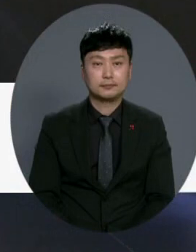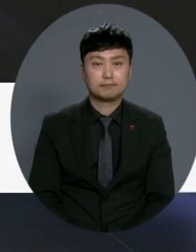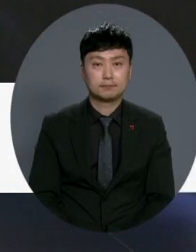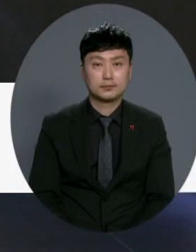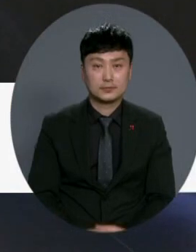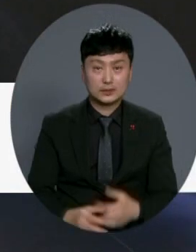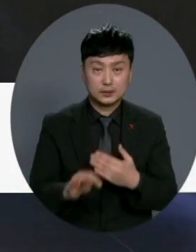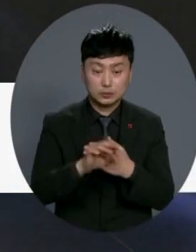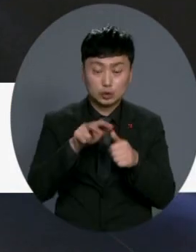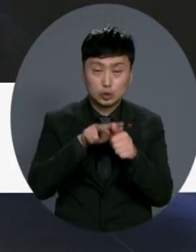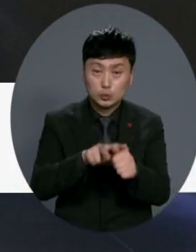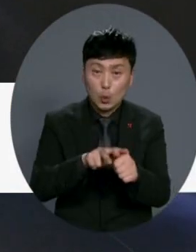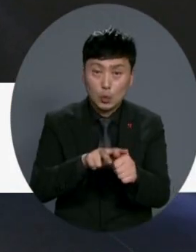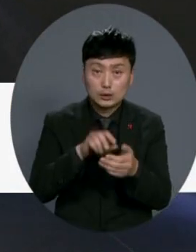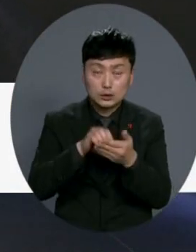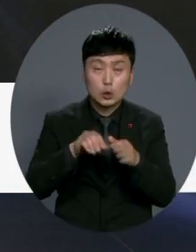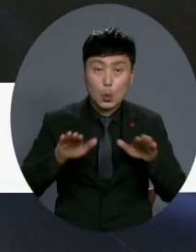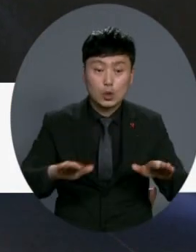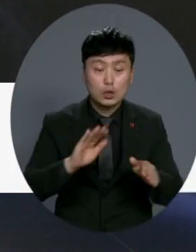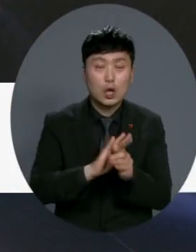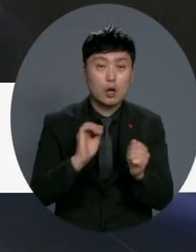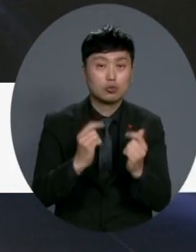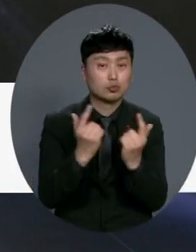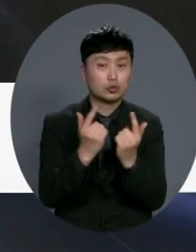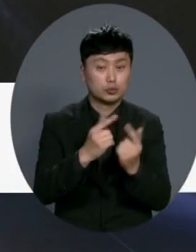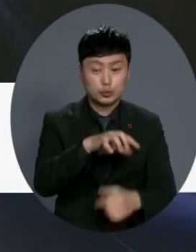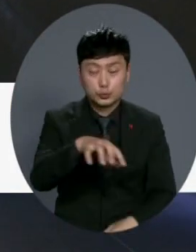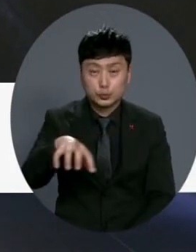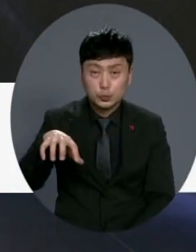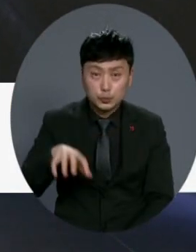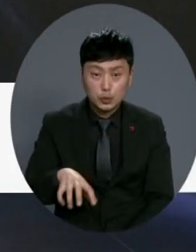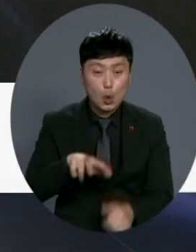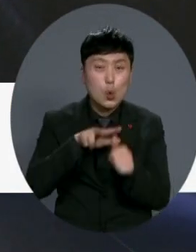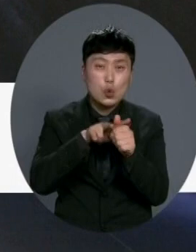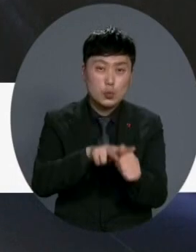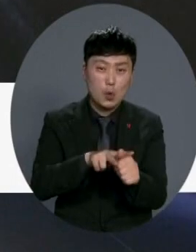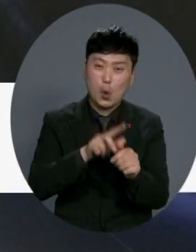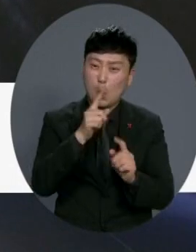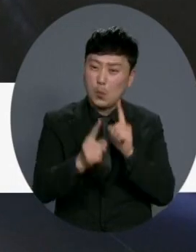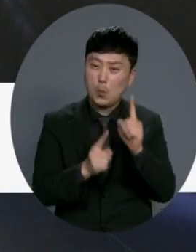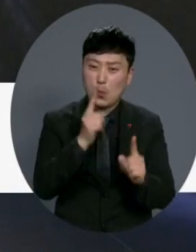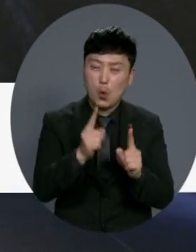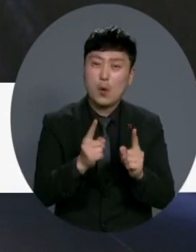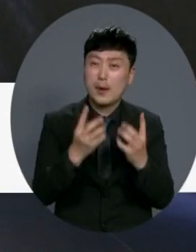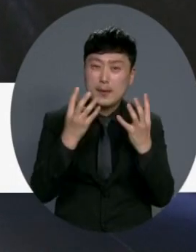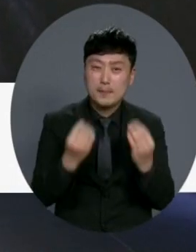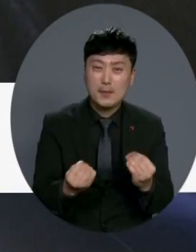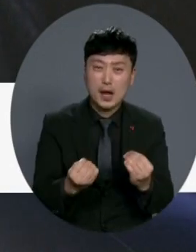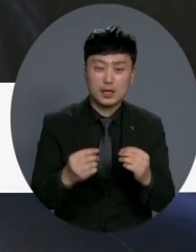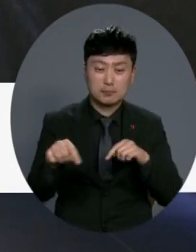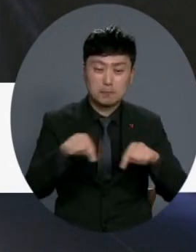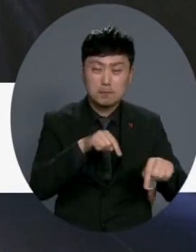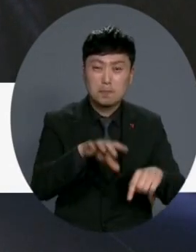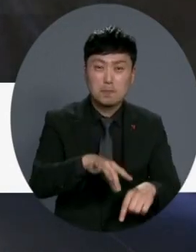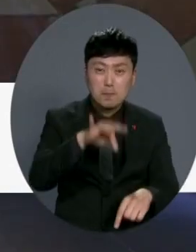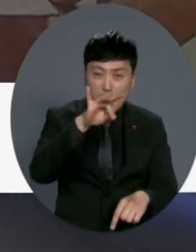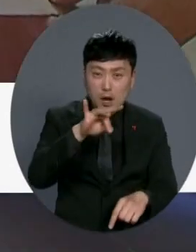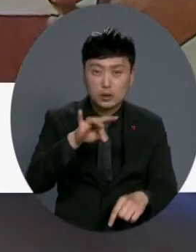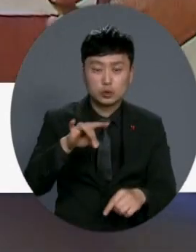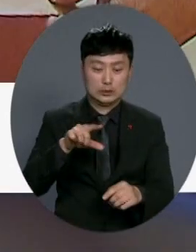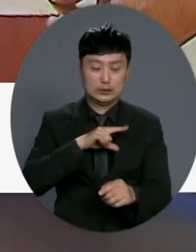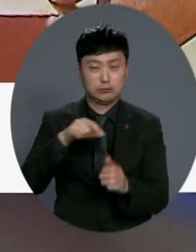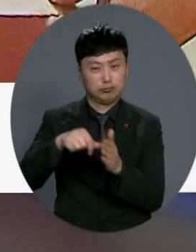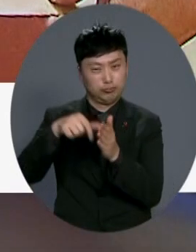예비후보 등록일인 오늘 경북 북부 지역의 각 선거고 역시 후보들의 등록이 따랐습니다 정치 신인부터 중량급